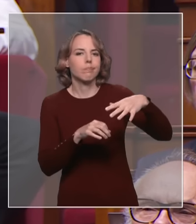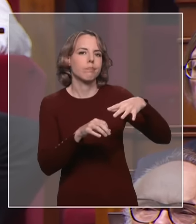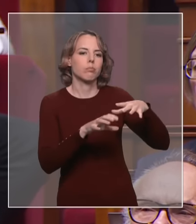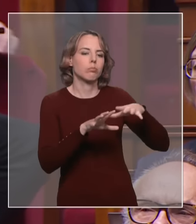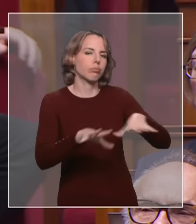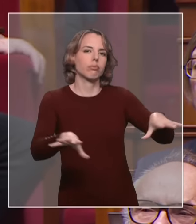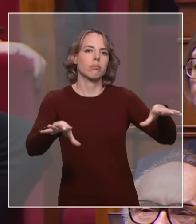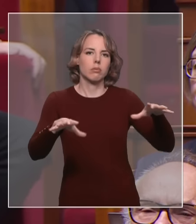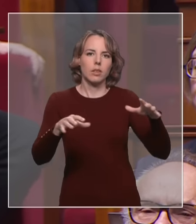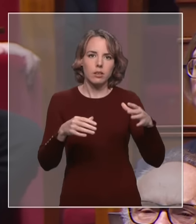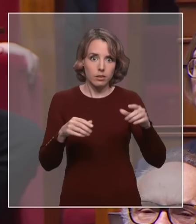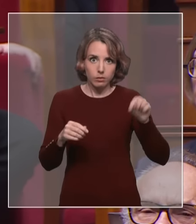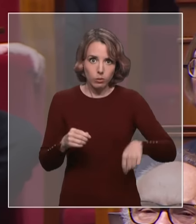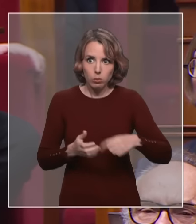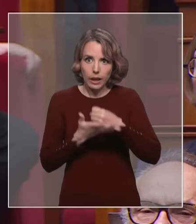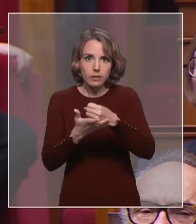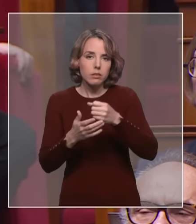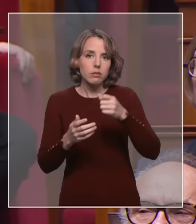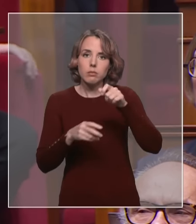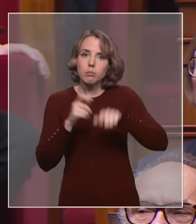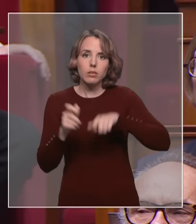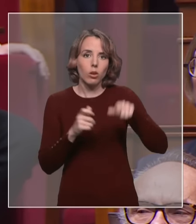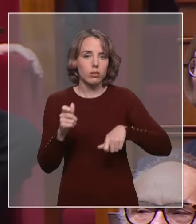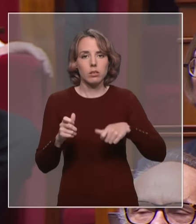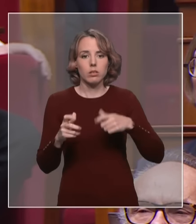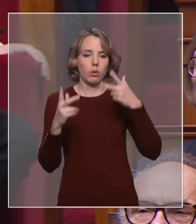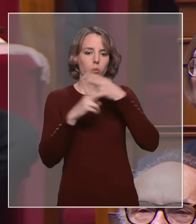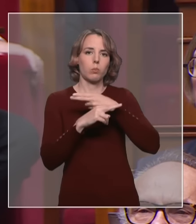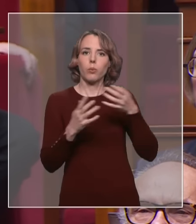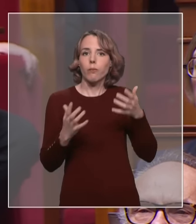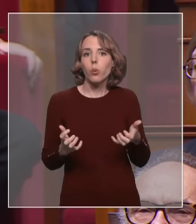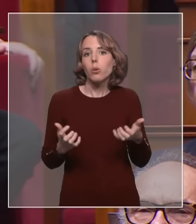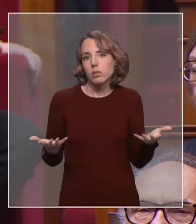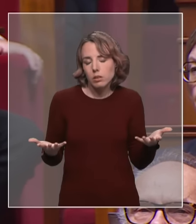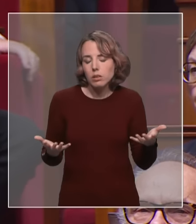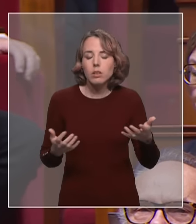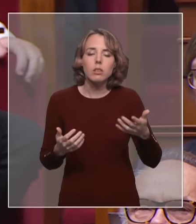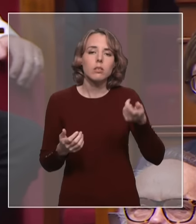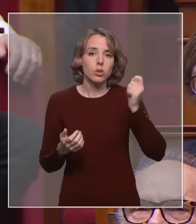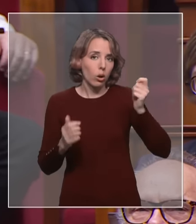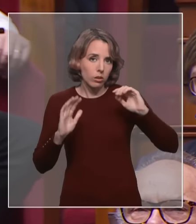sortir. Redonner enfin les moyens à l'éducation nationale pour nos enfants.